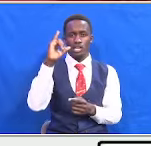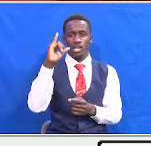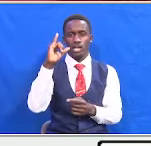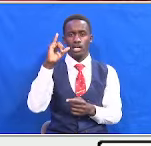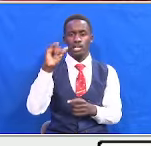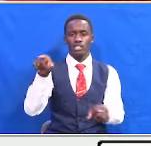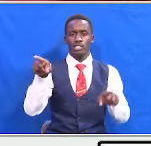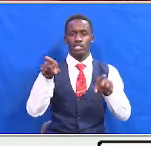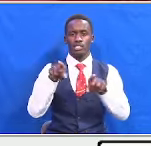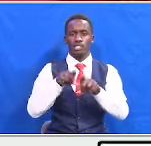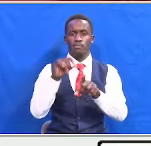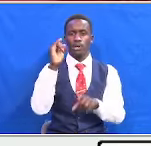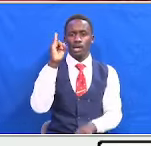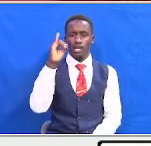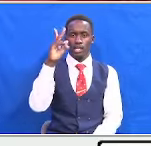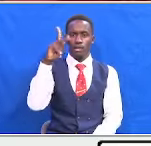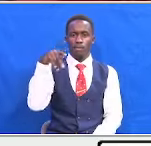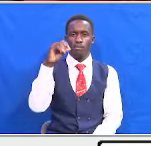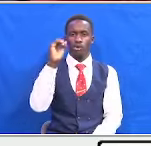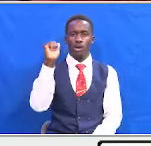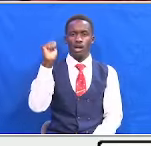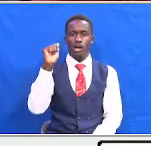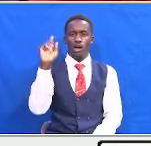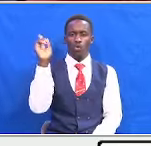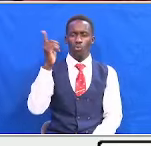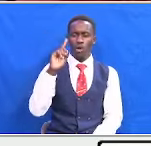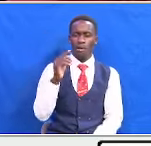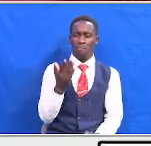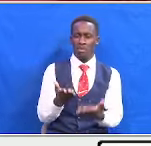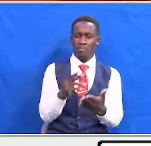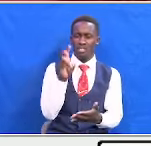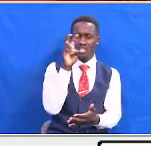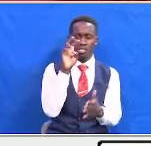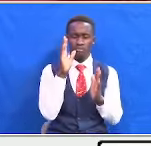to IPOA, where they suspect members of the police service to be